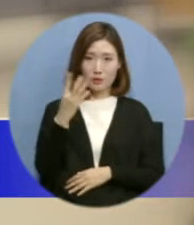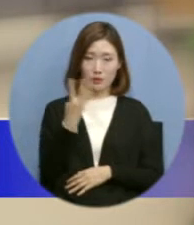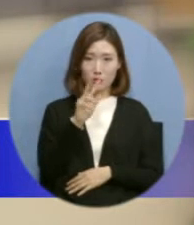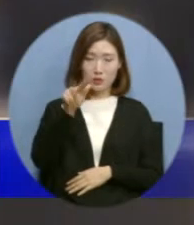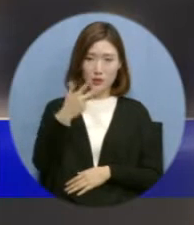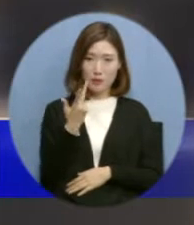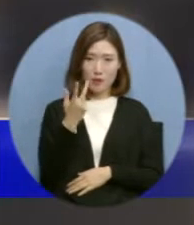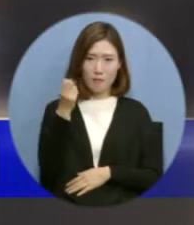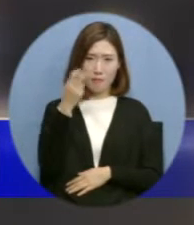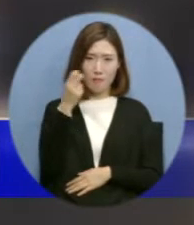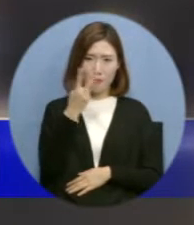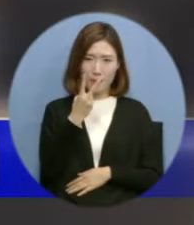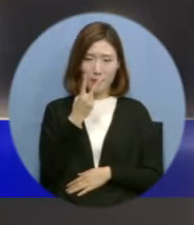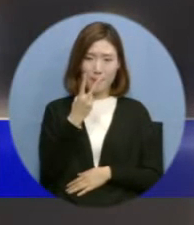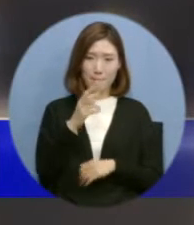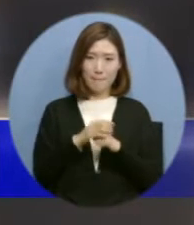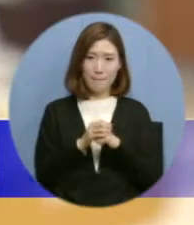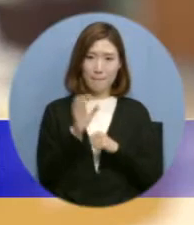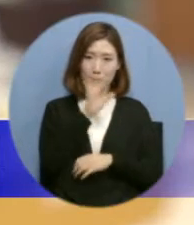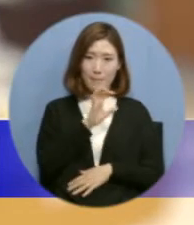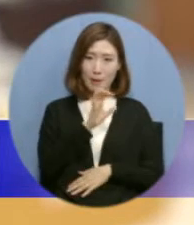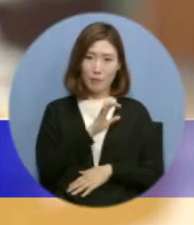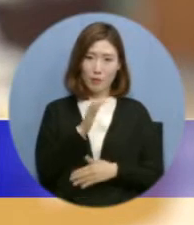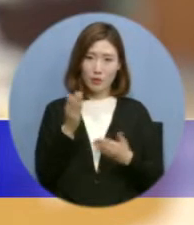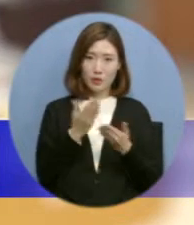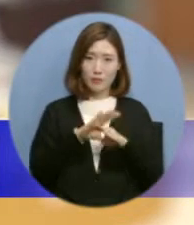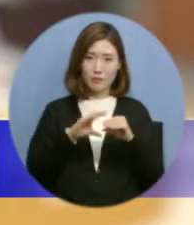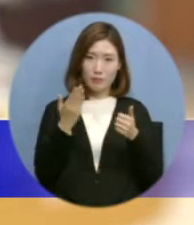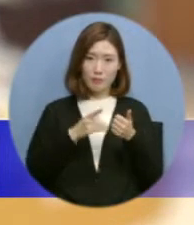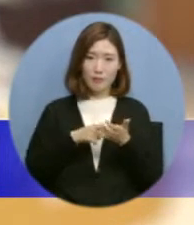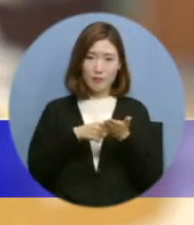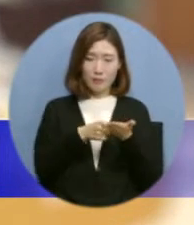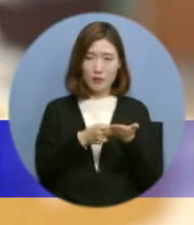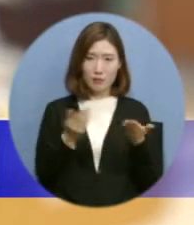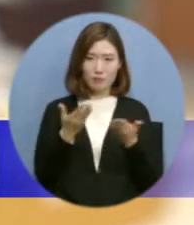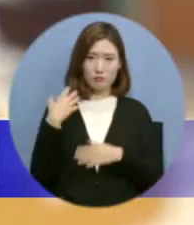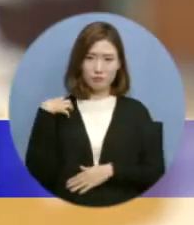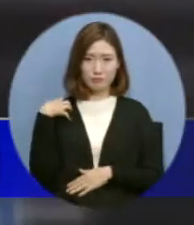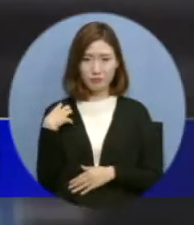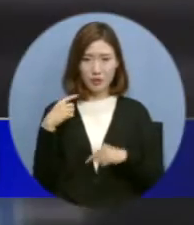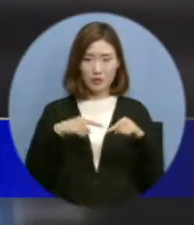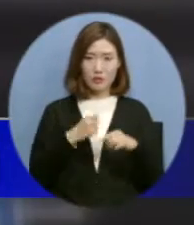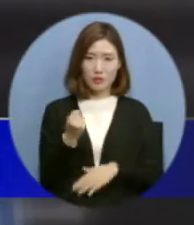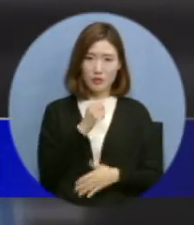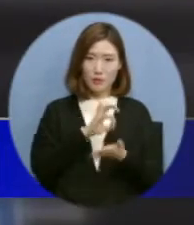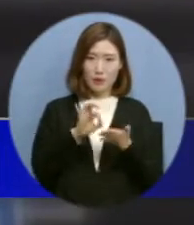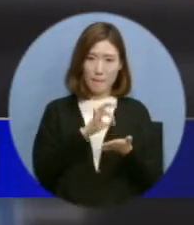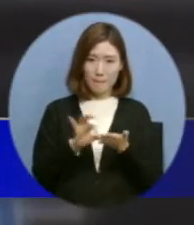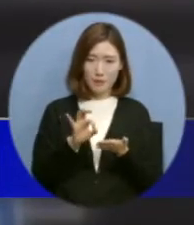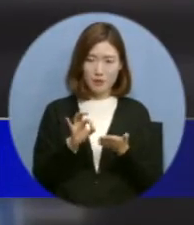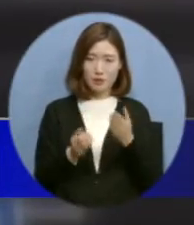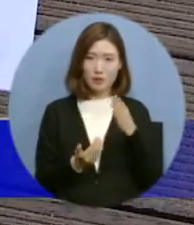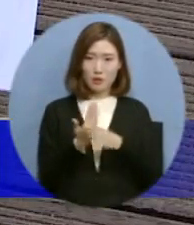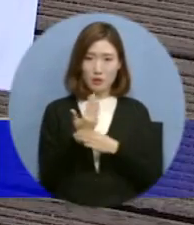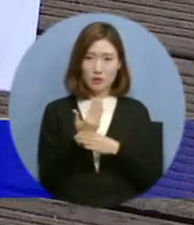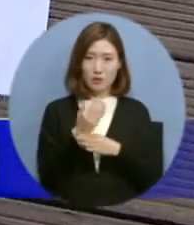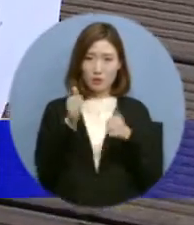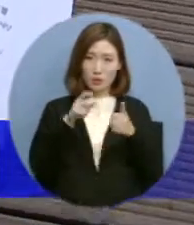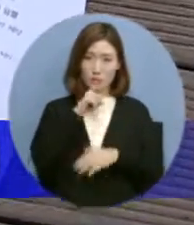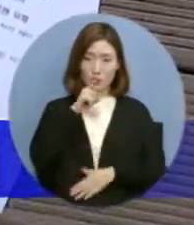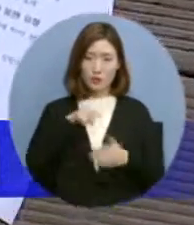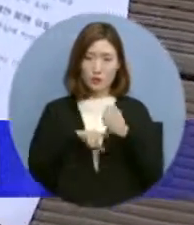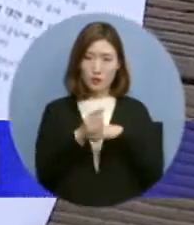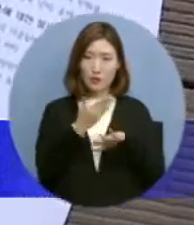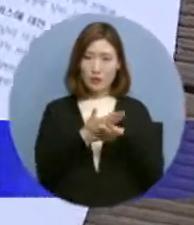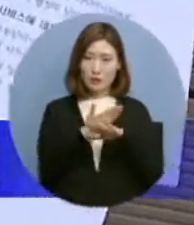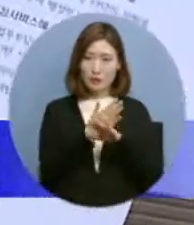14,700여 건의 상습적인 반복 민원을 제기해 업무 부담과 행정력 낭비를 초래했다는 게 고소 이유입니다. 다른